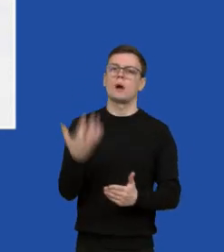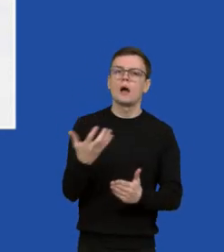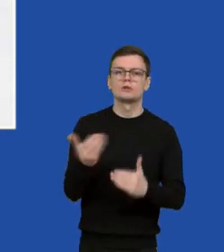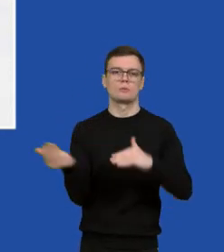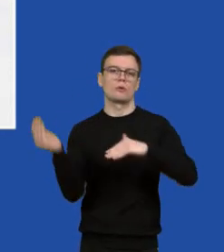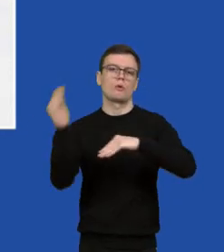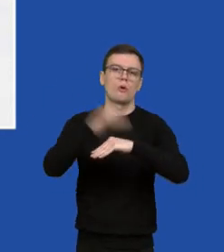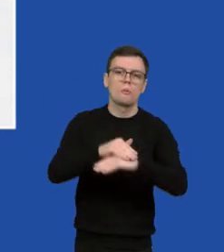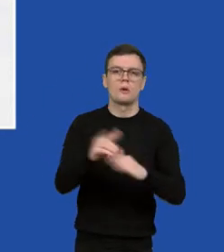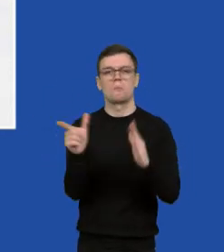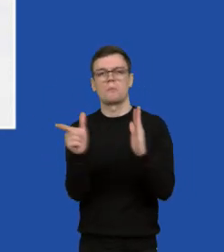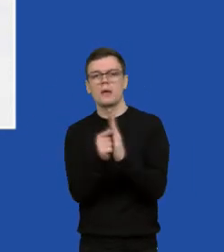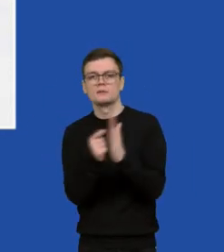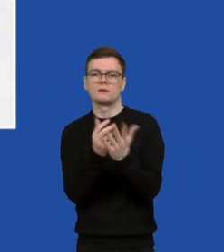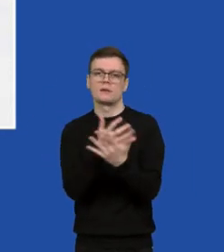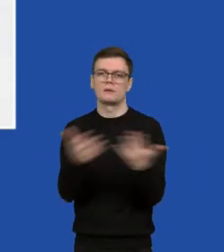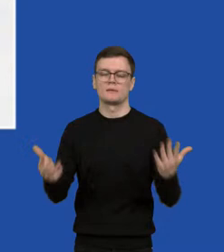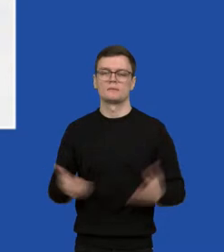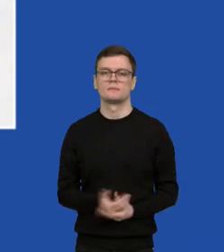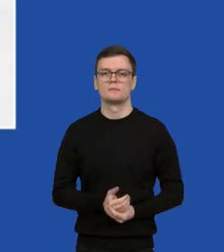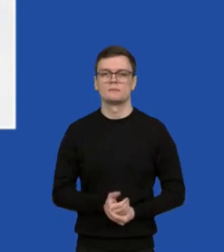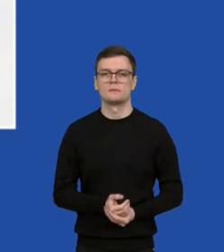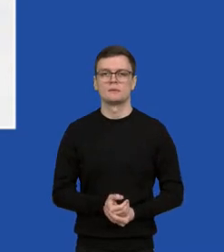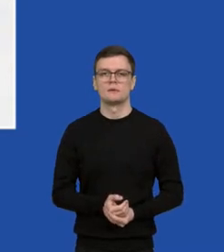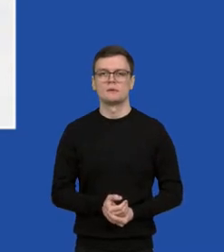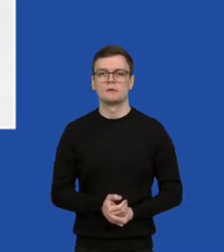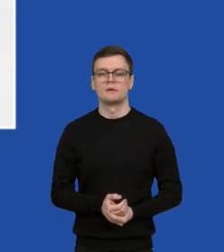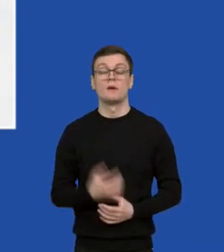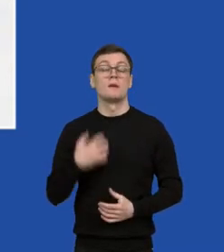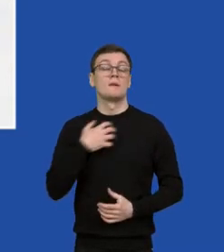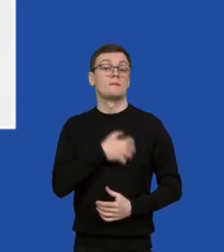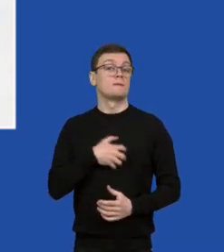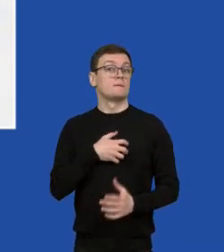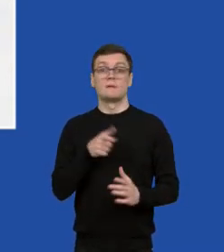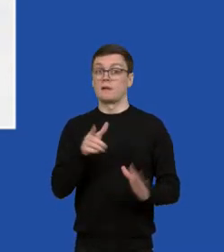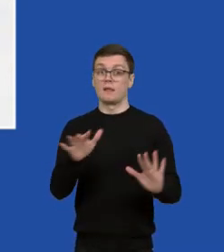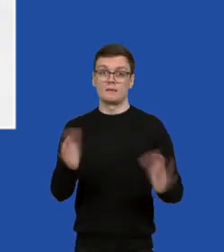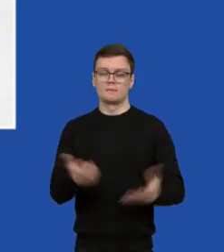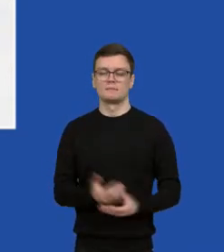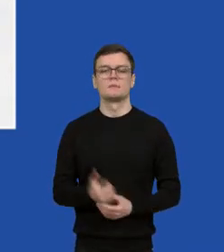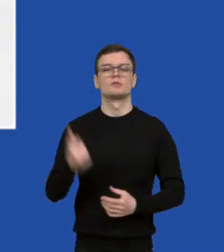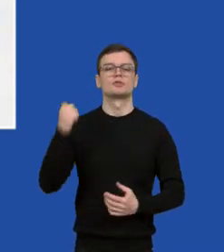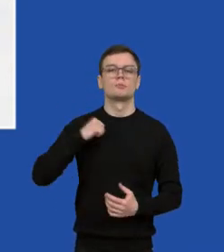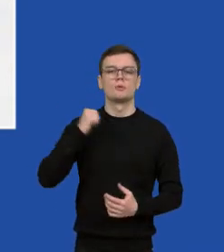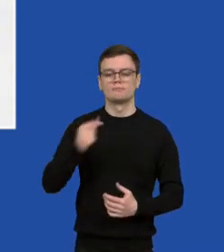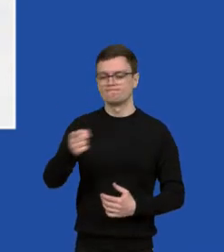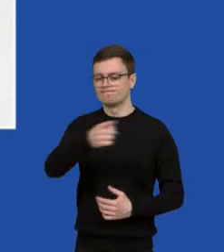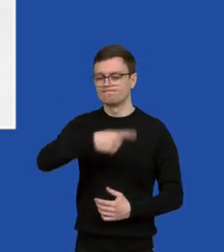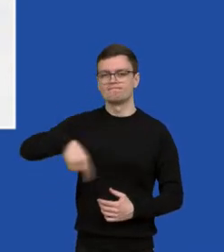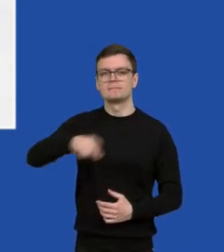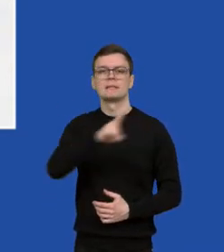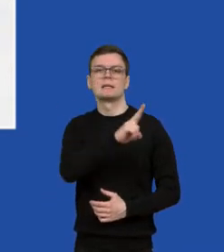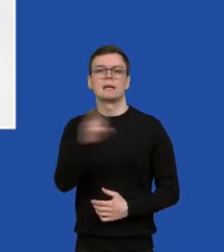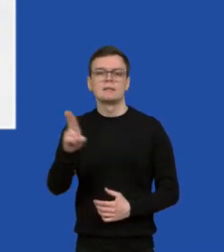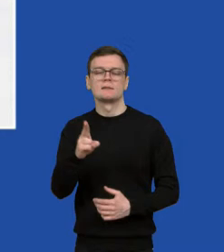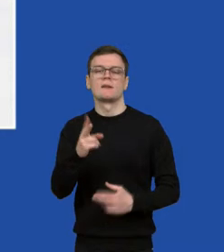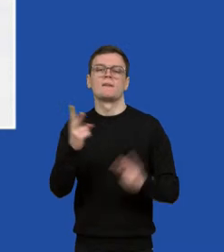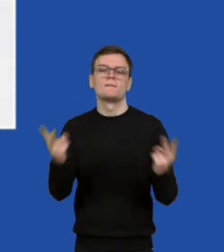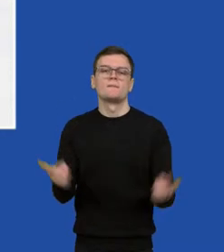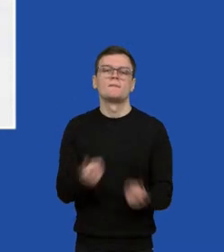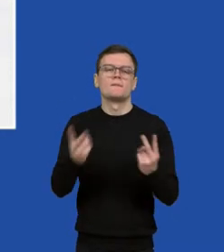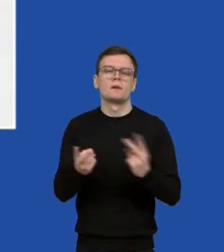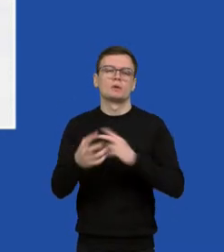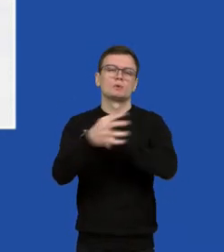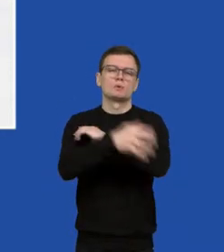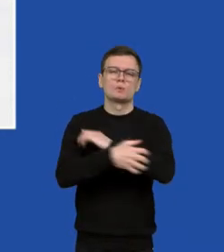ir panašiai. Aukščiausias prioritetas yra toms žmonių kategorijoms, kurios vis dar patiria didžiausią